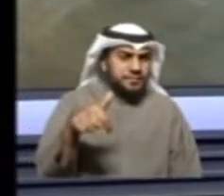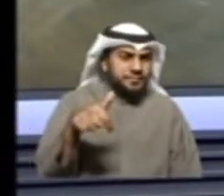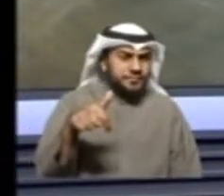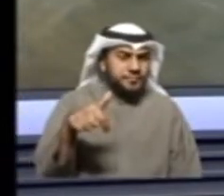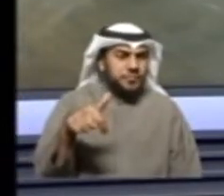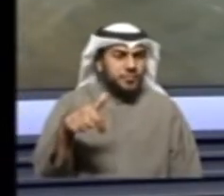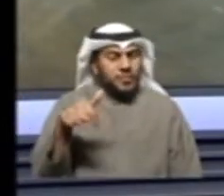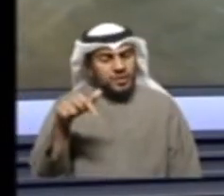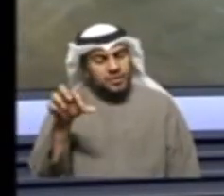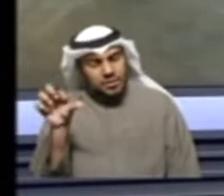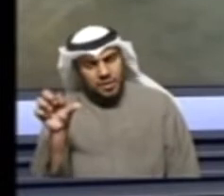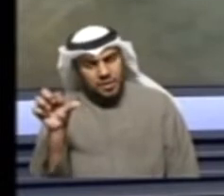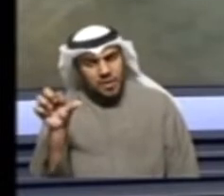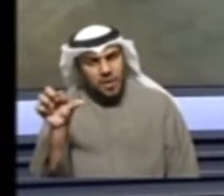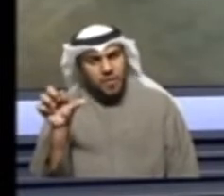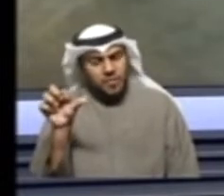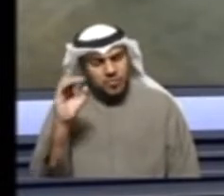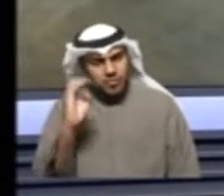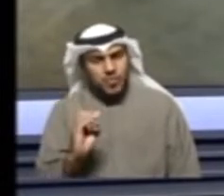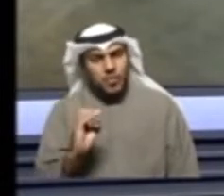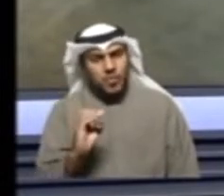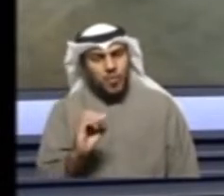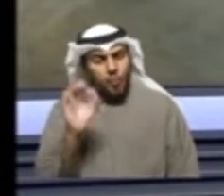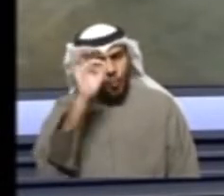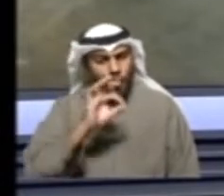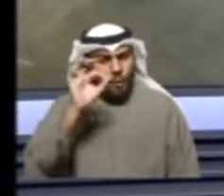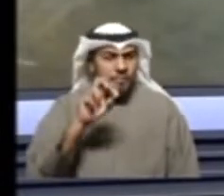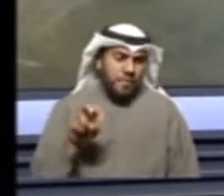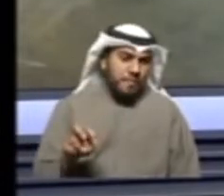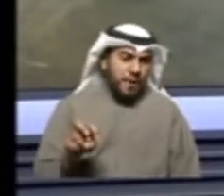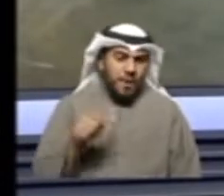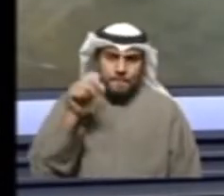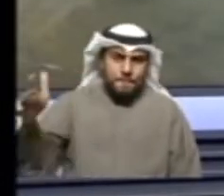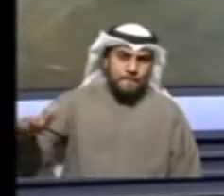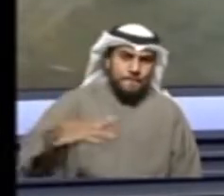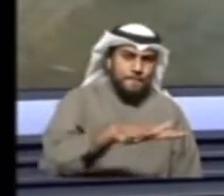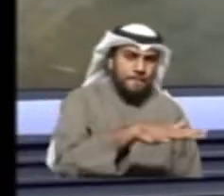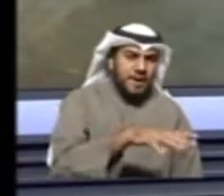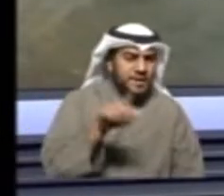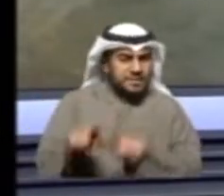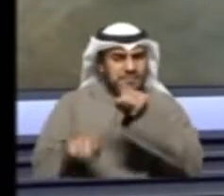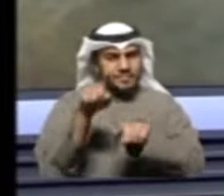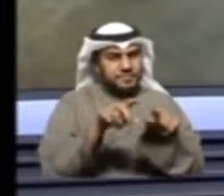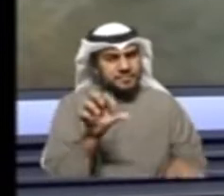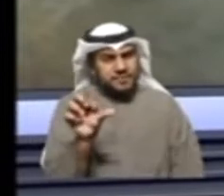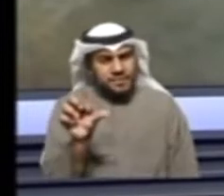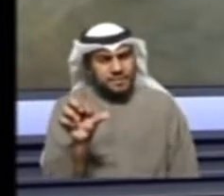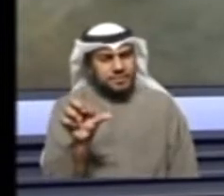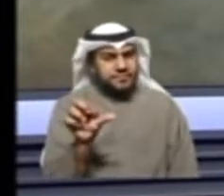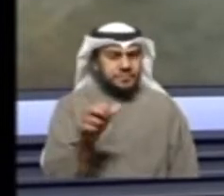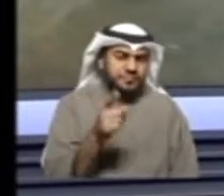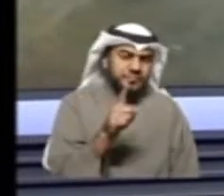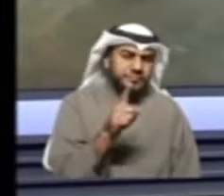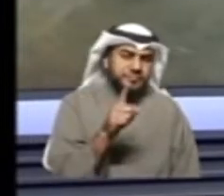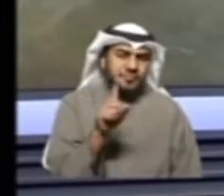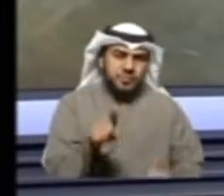شمالا في بزار العبدلي 9 درجات، جنوبا في الوفرة 8 درجات، المناطق الساحلية بشكل عام متفاوتة ما بين 9 درجات من ويصيب إلى